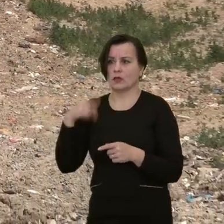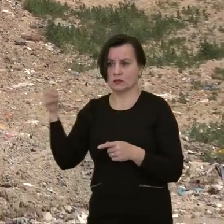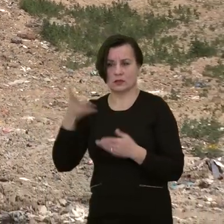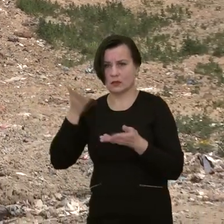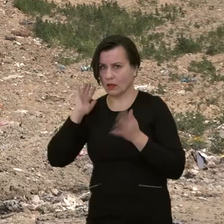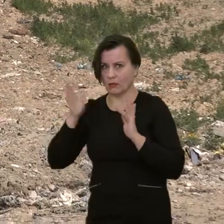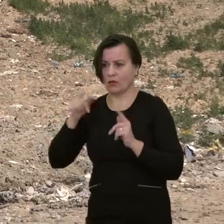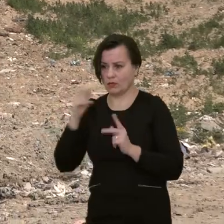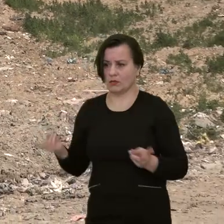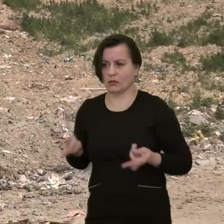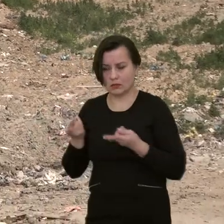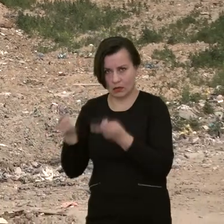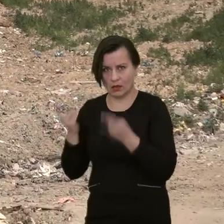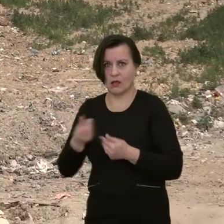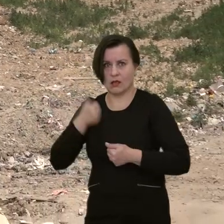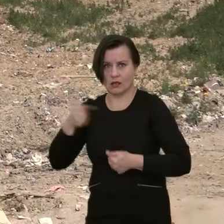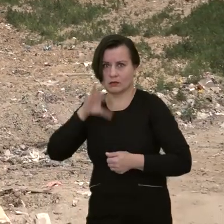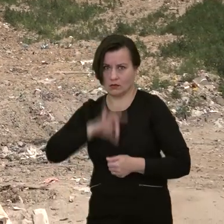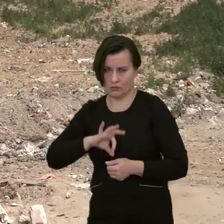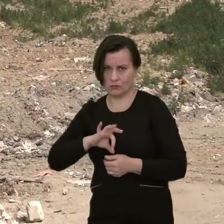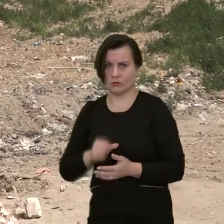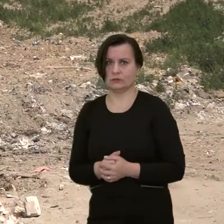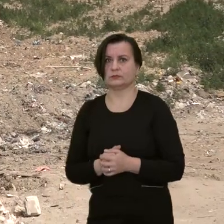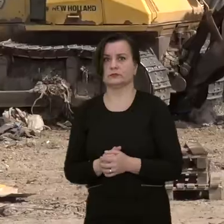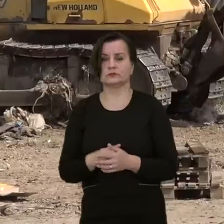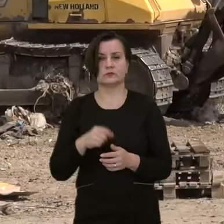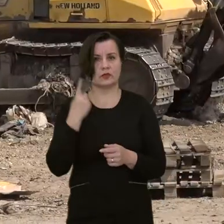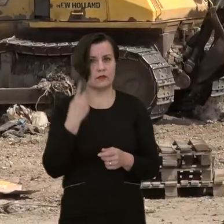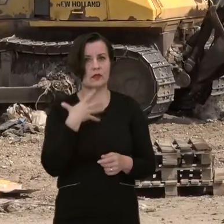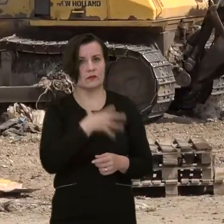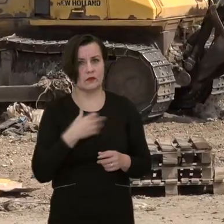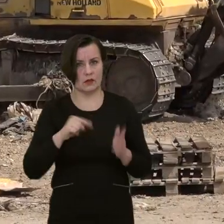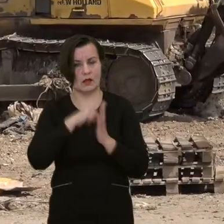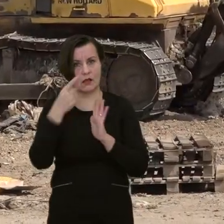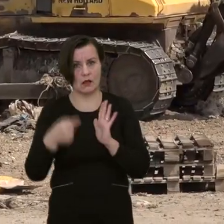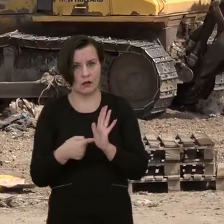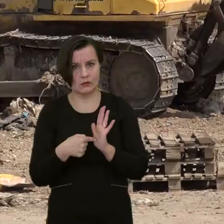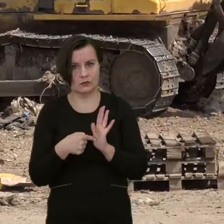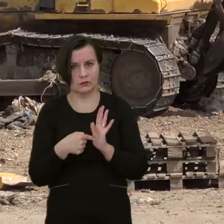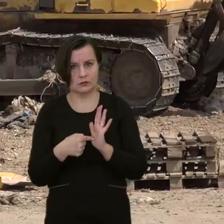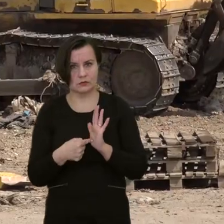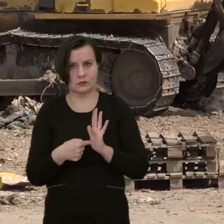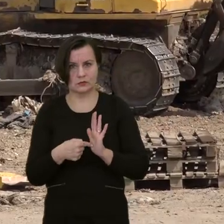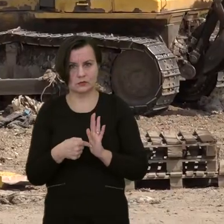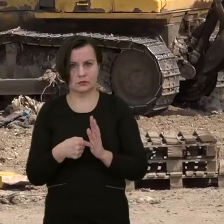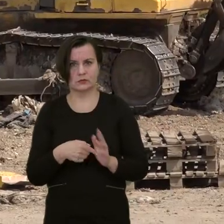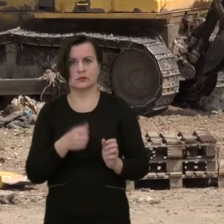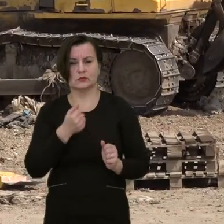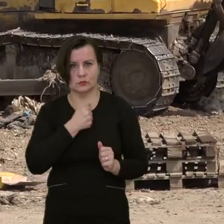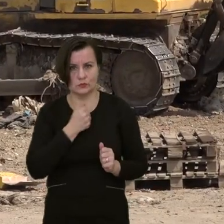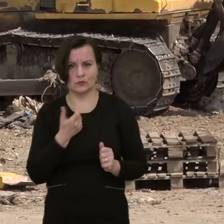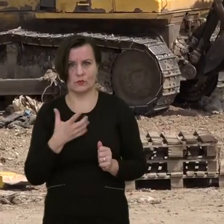daug perspektyvesnė priemonė nei jų šalinimas savartyne. Vienas iš tokių opiausių klausimų ir